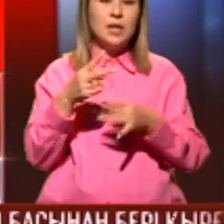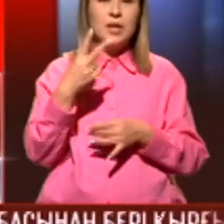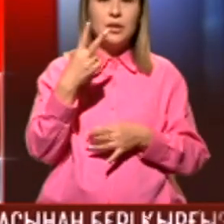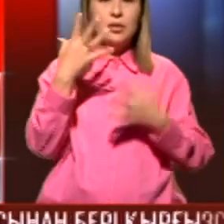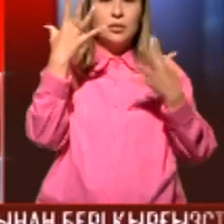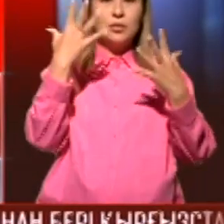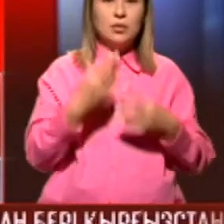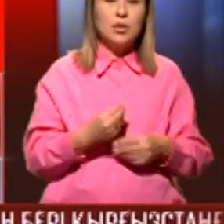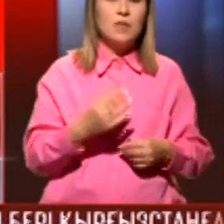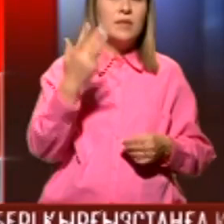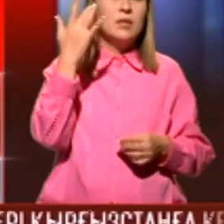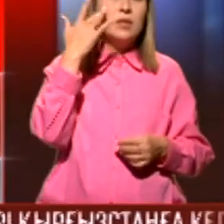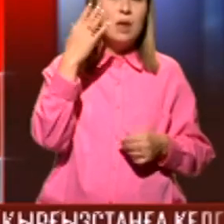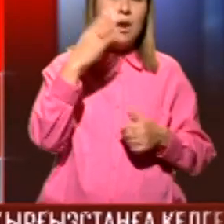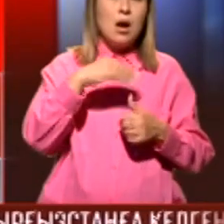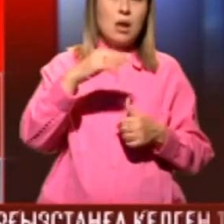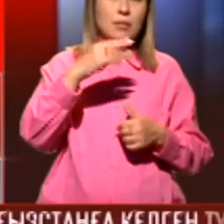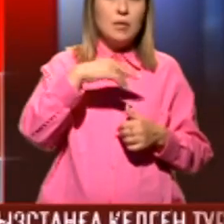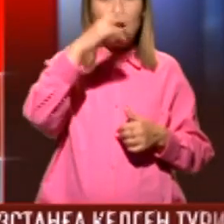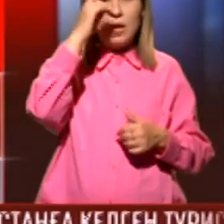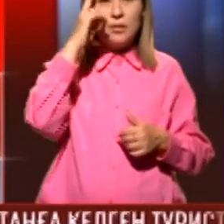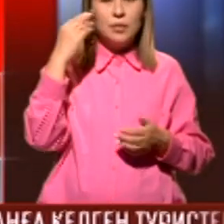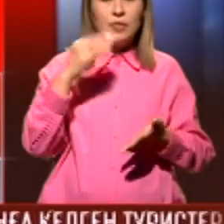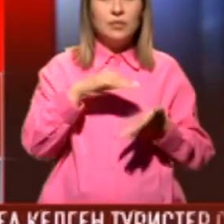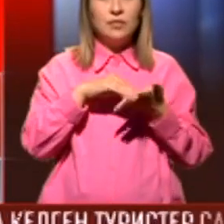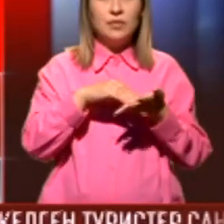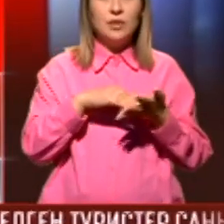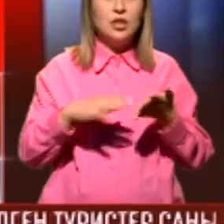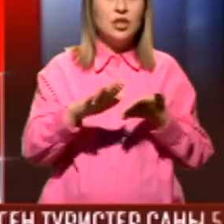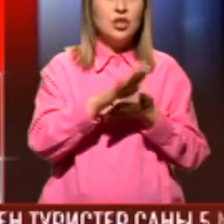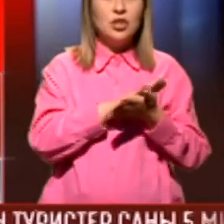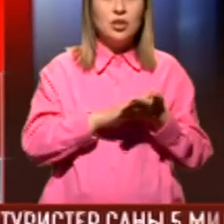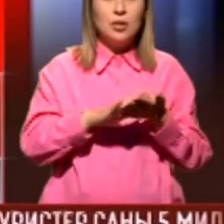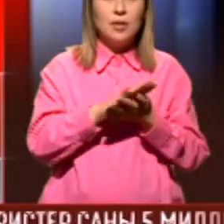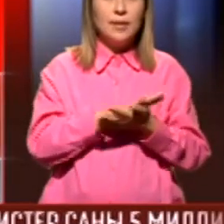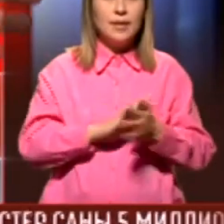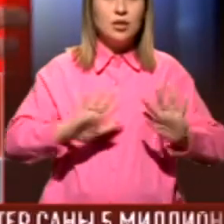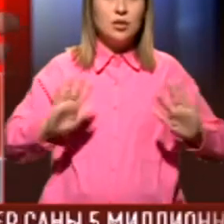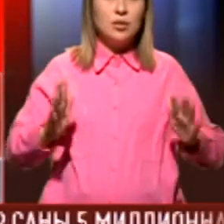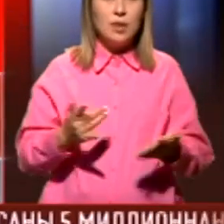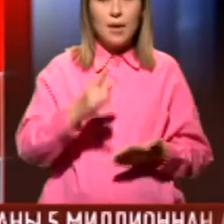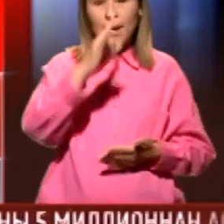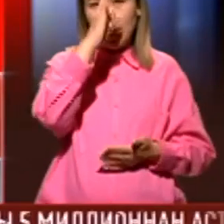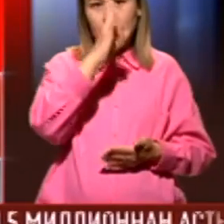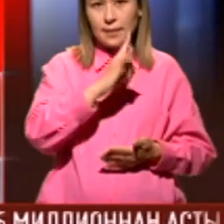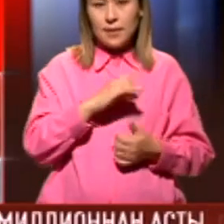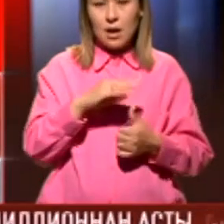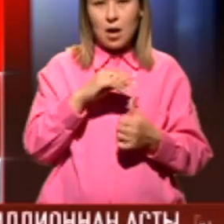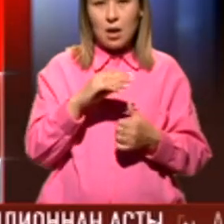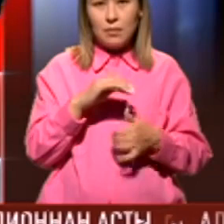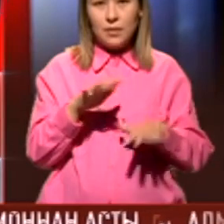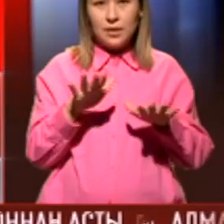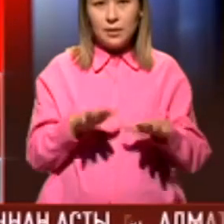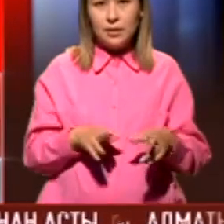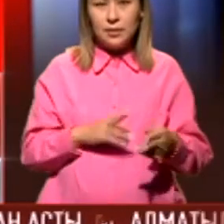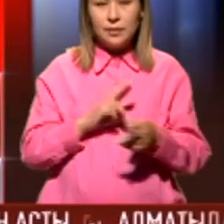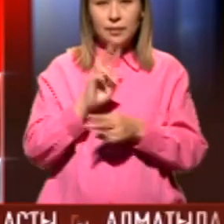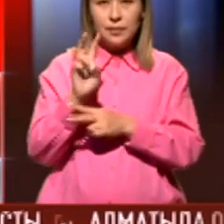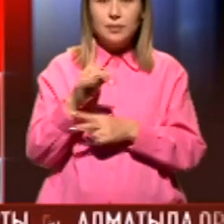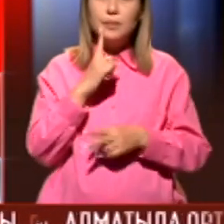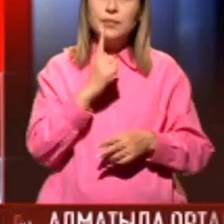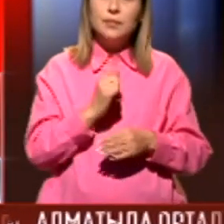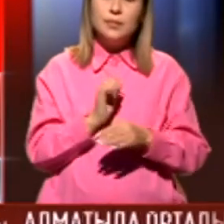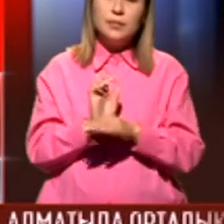Әзірбайжанға, Арменияға сұхбат беріп жаттым, сол кезде айтқам. Ешқандай жағдайда да Қазақстан мысалы үшін Арменияның жағына әскер